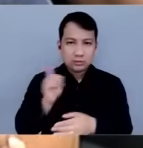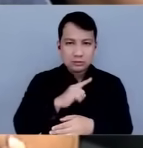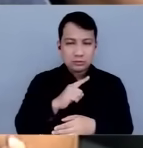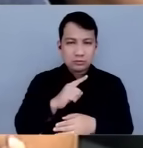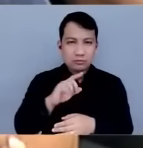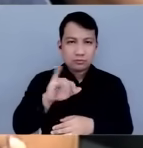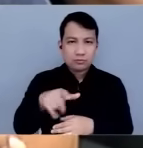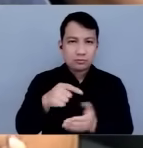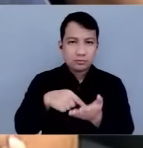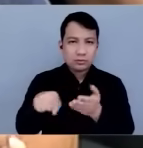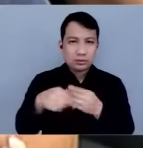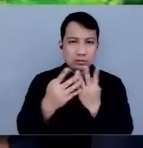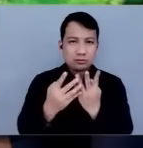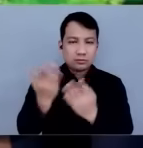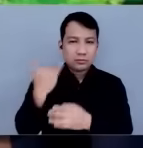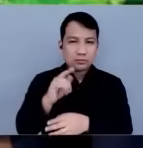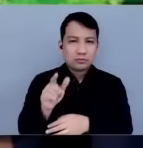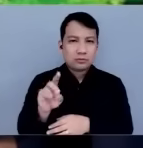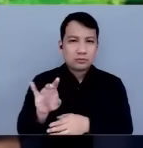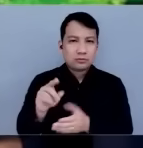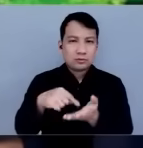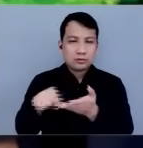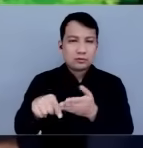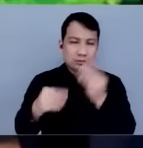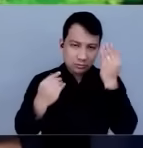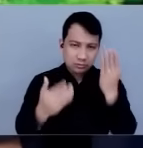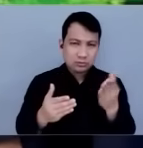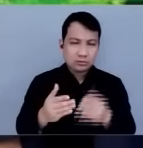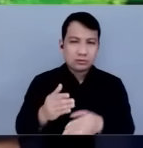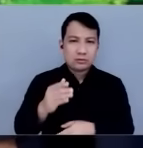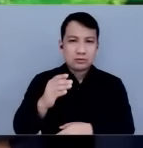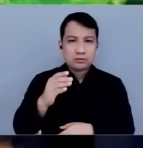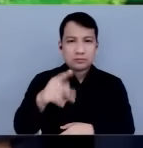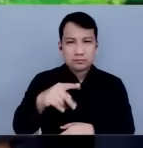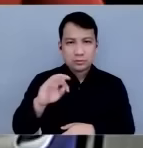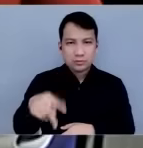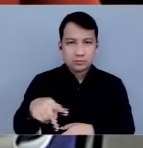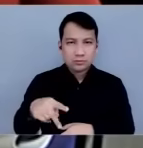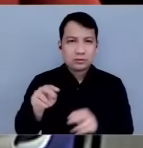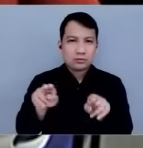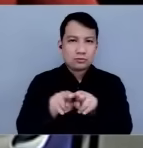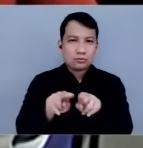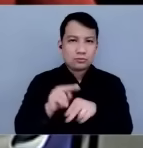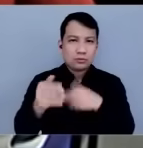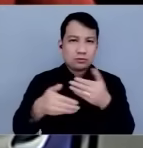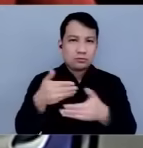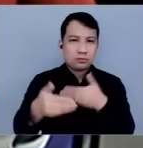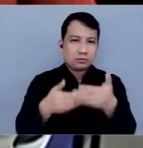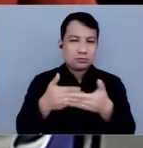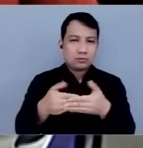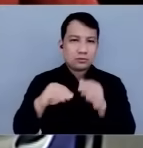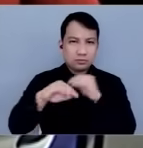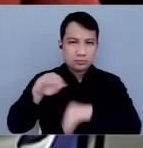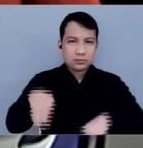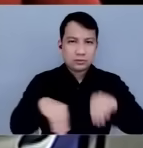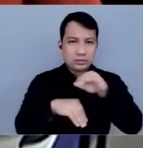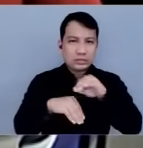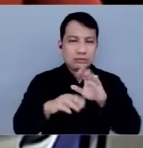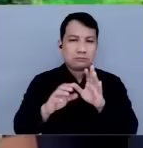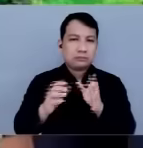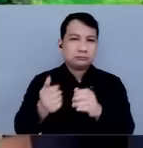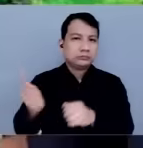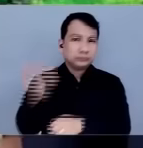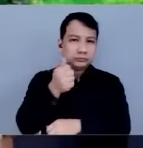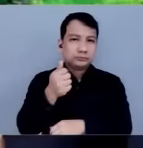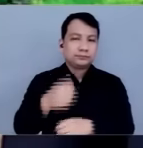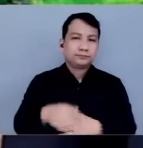noong 2017 si Marantan. Ayon naman sa Philippine National Police, normal na proseso ang pagpapalit-palit ng hepe sa kapulisan. Ang